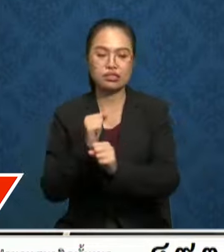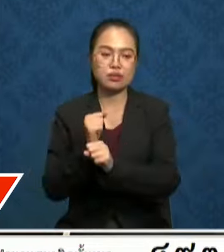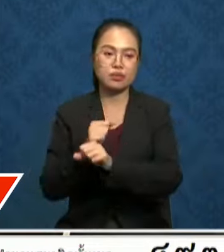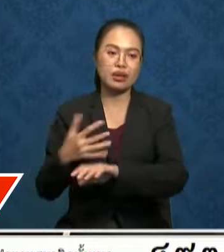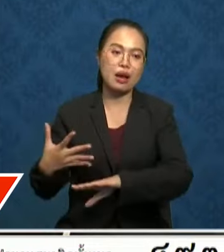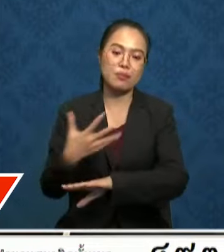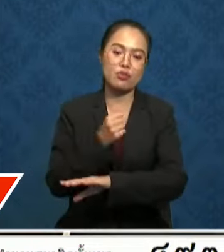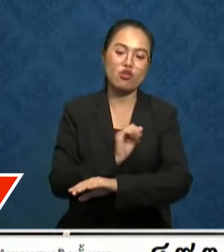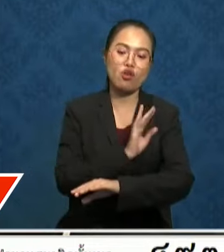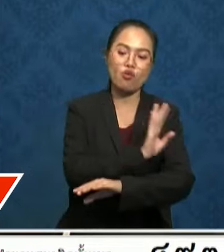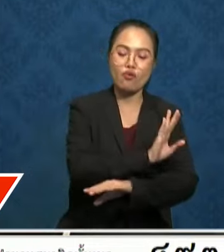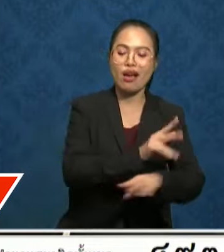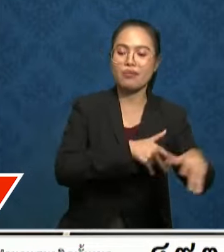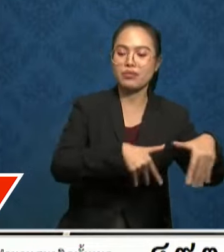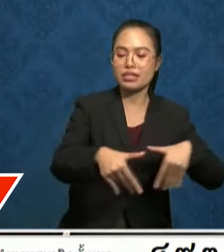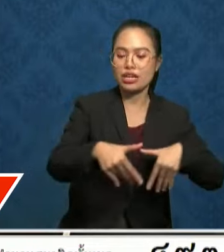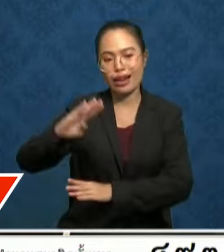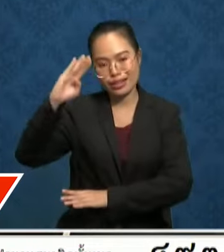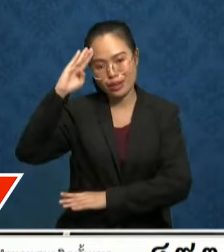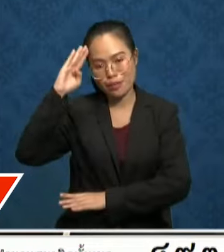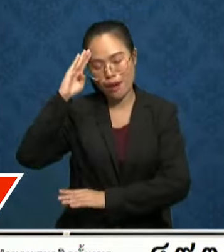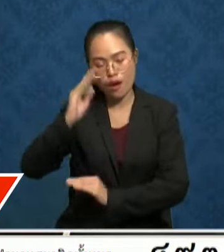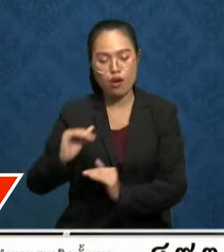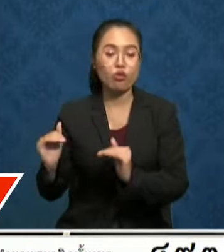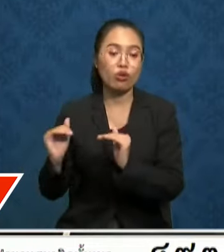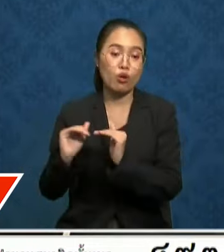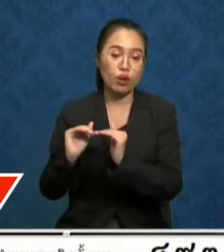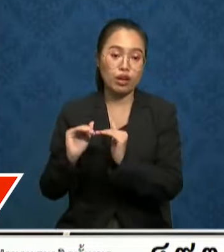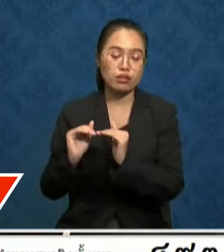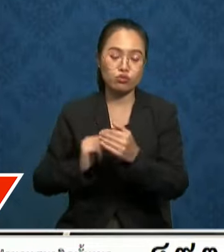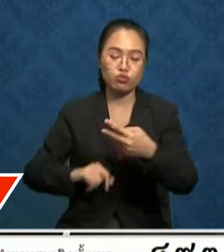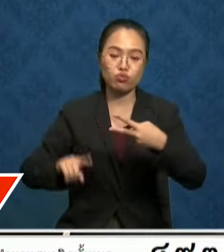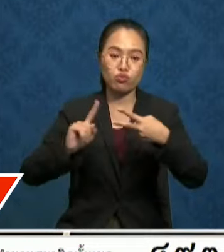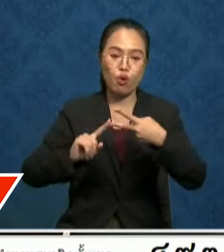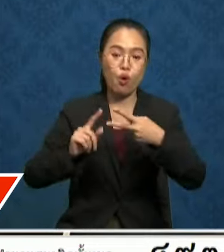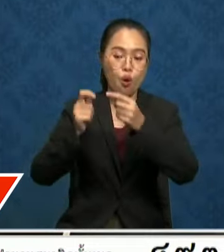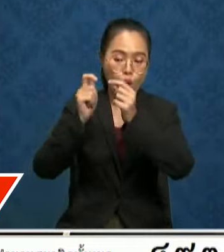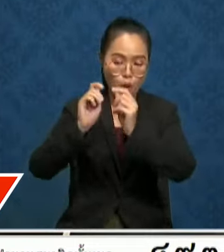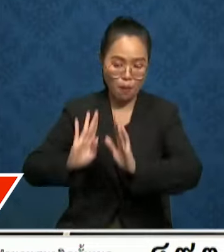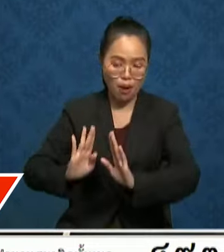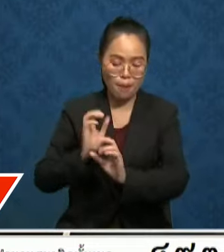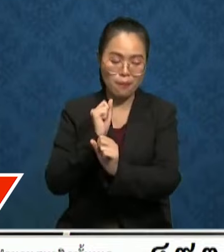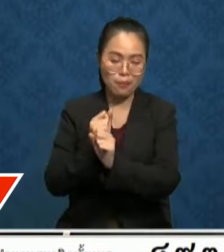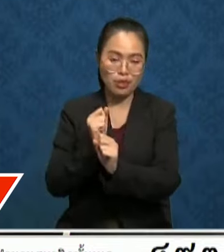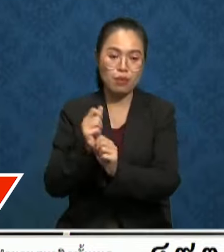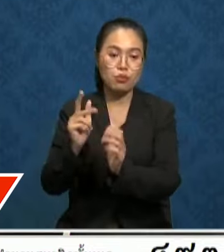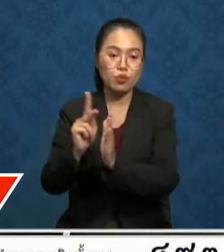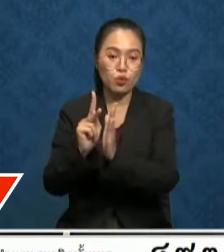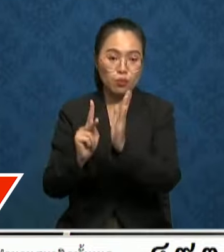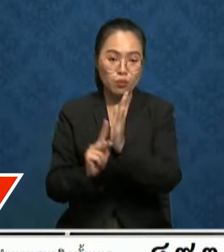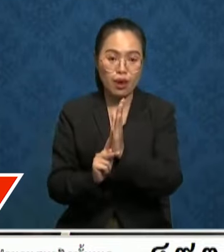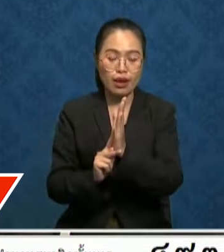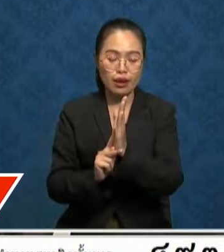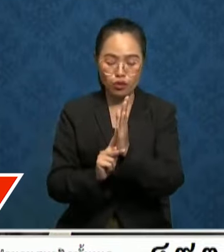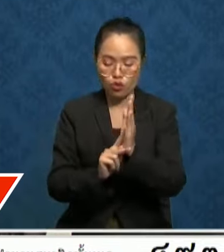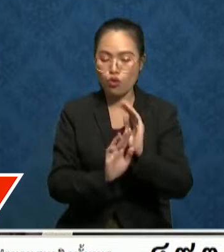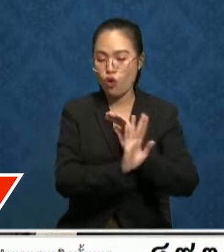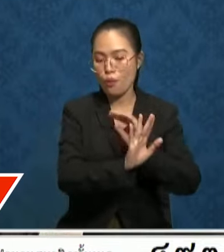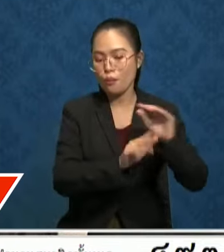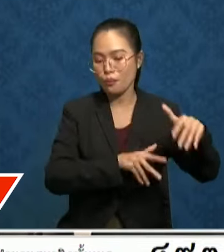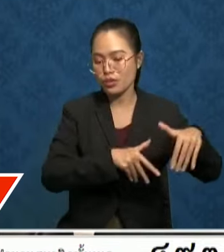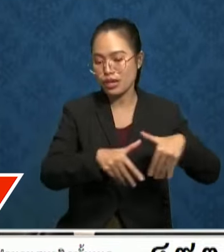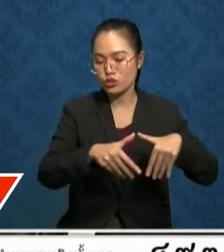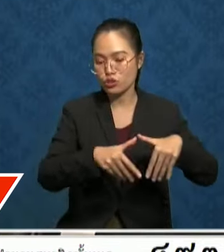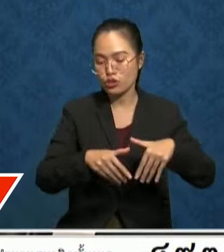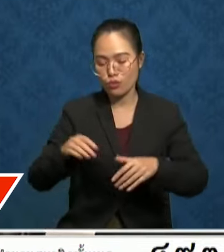ลเรือนและกองทัพให้เกิดความสมดุล2ออกแบบกฎหมายจัดความสัมพันธ์ระหว่างพลเรือนและทหารให้สอดคล้